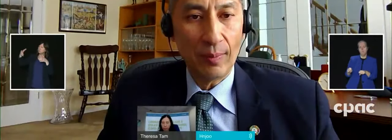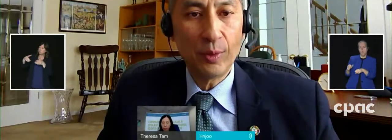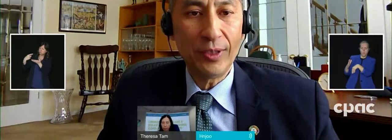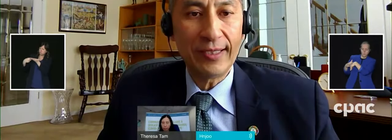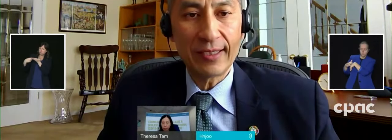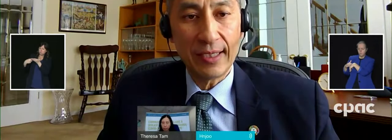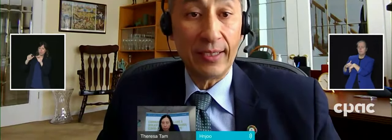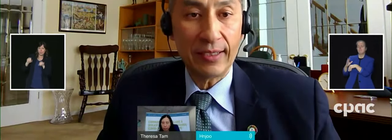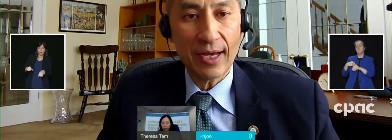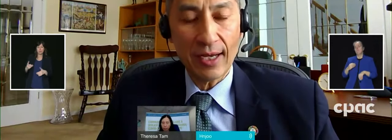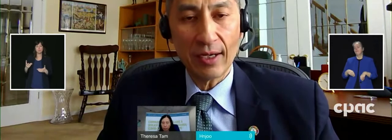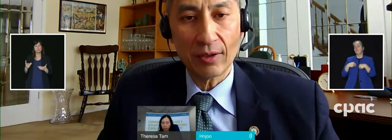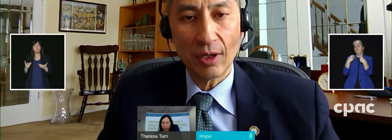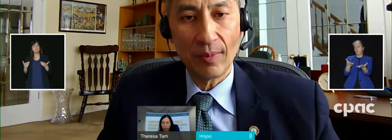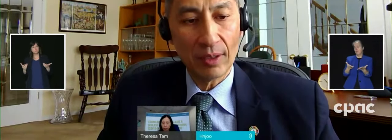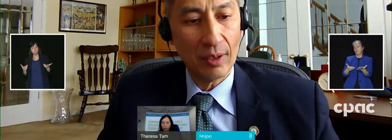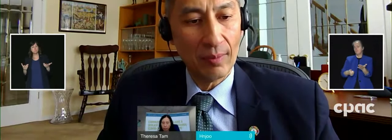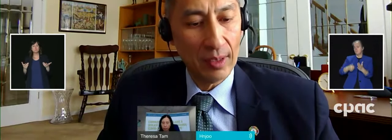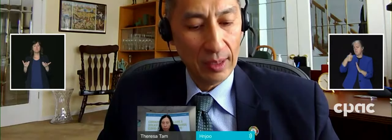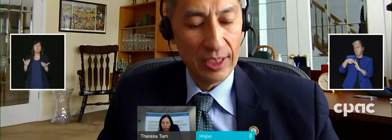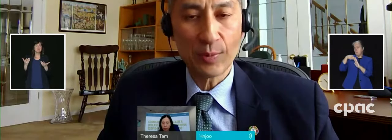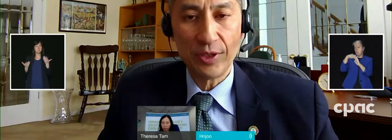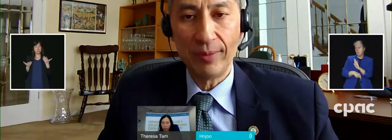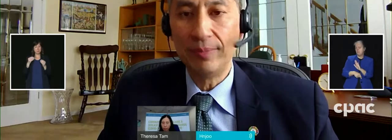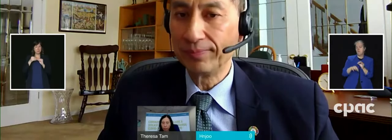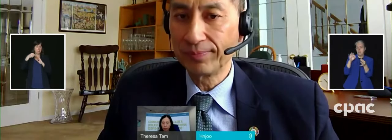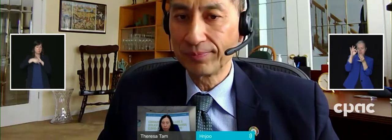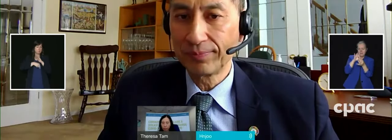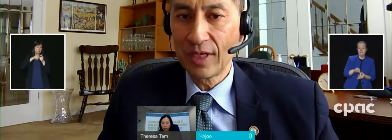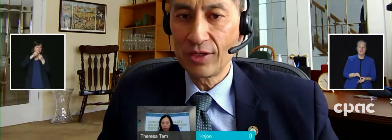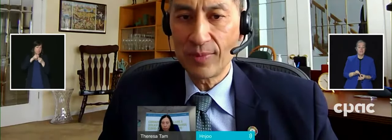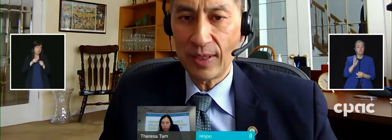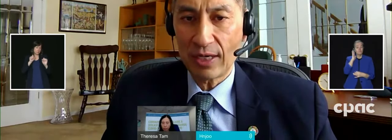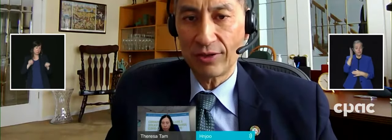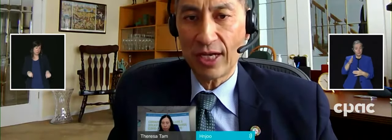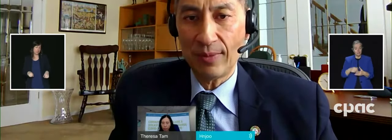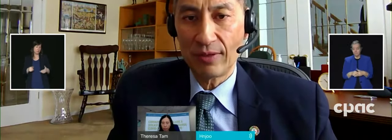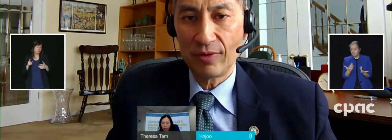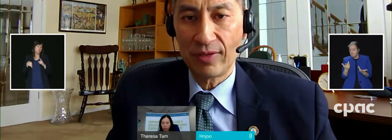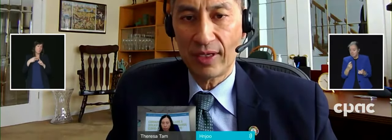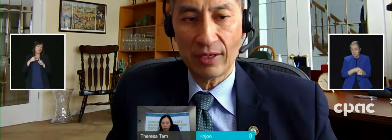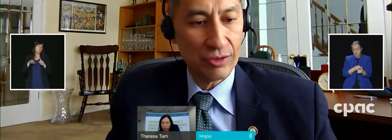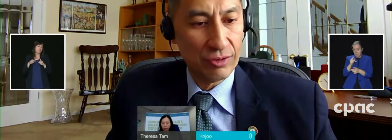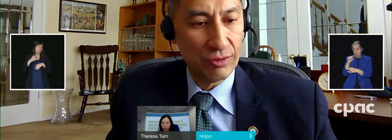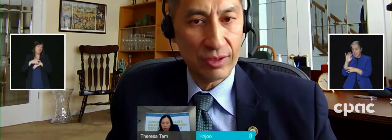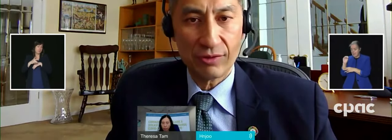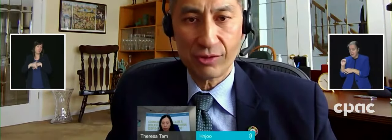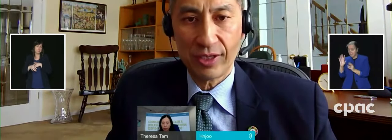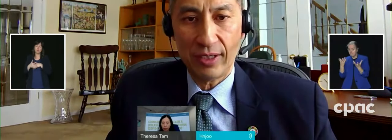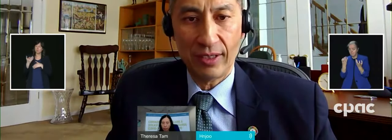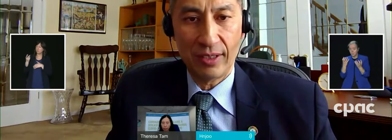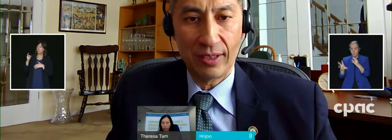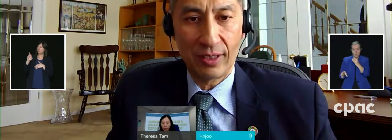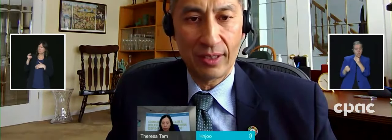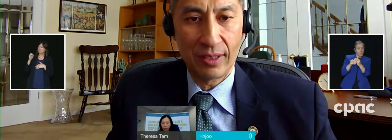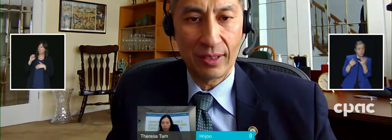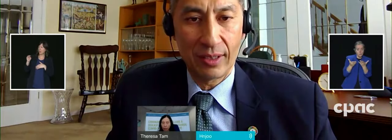donner plus des détails comme disponibles. Je ne sais pas, Dr. Tam, est-ce que vous avez quelque chose d'autre à